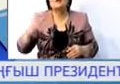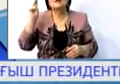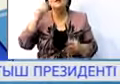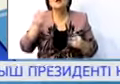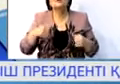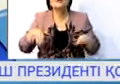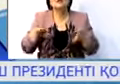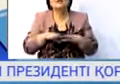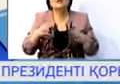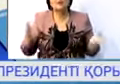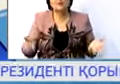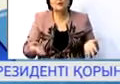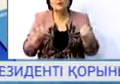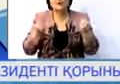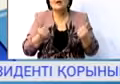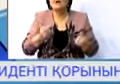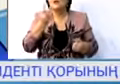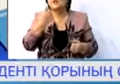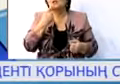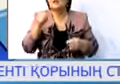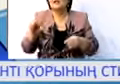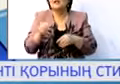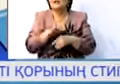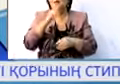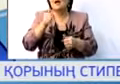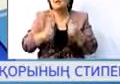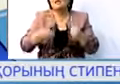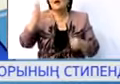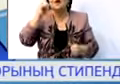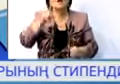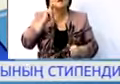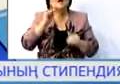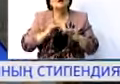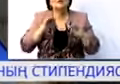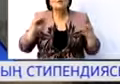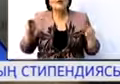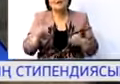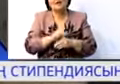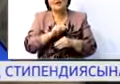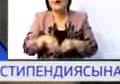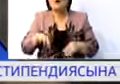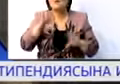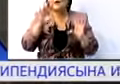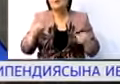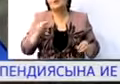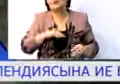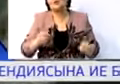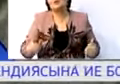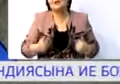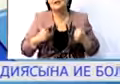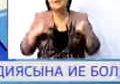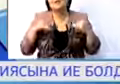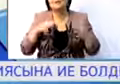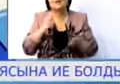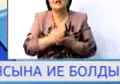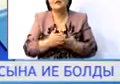алушыларымның деңгейін көтеріп, үш тілді жетік білетін бәсекеге қабілетті жас ұрпаққа тәрбиелеуде барынша жұмыс жасап, атсалысып